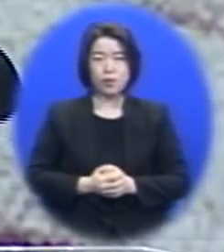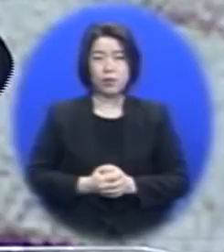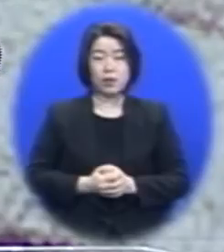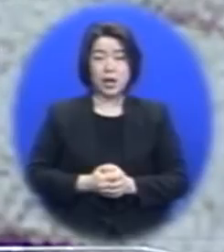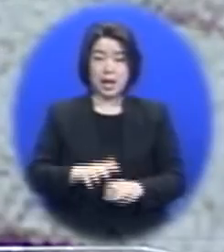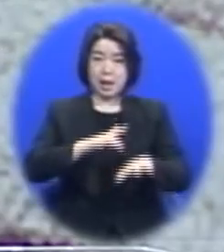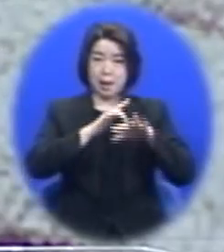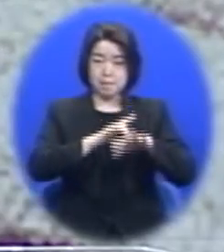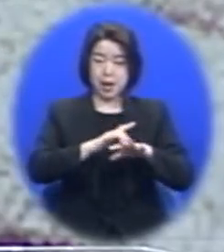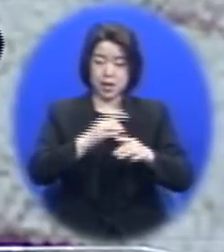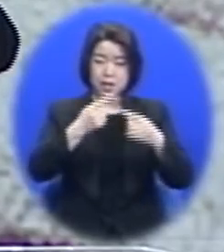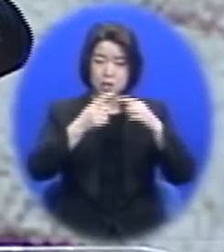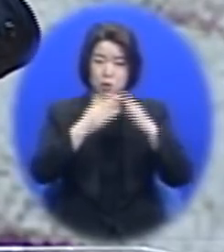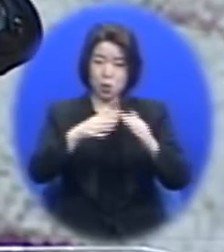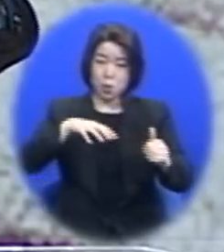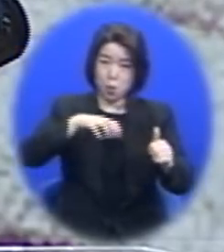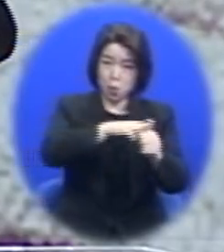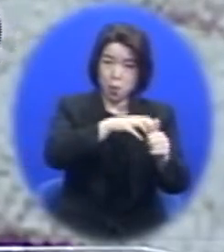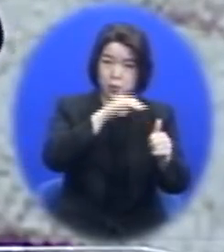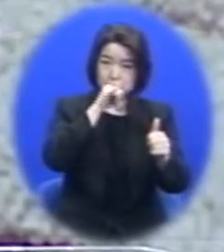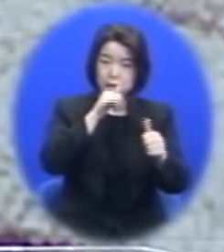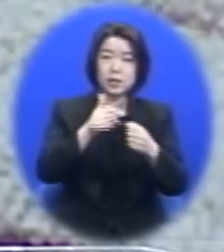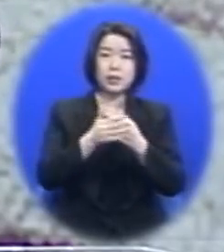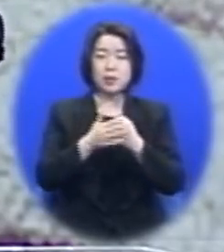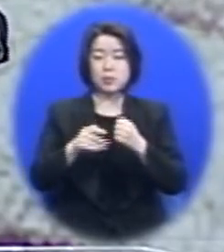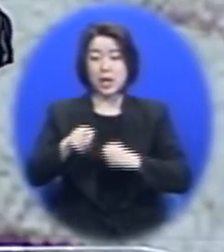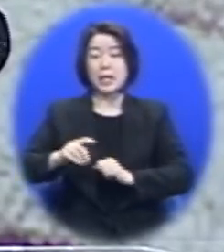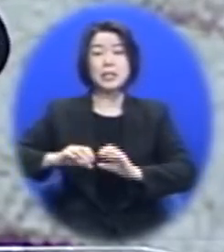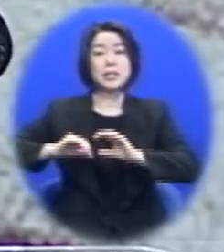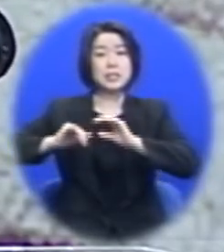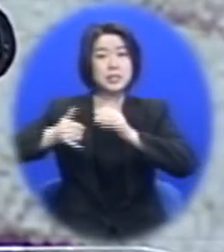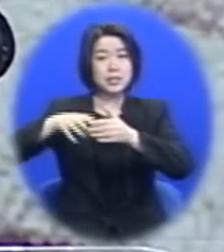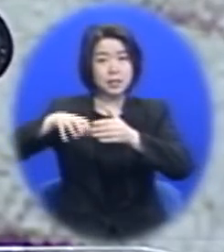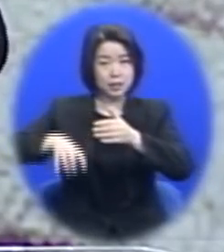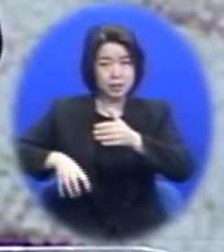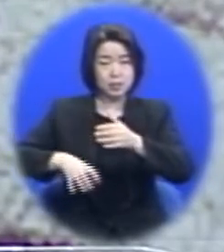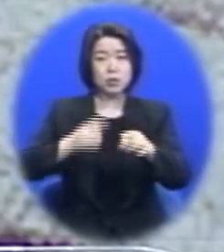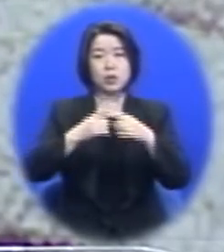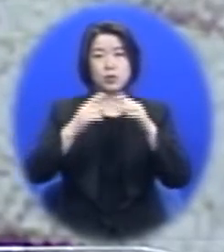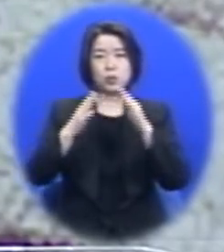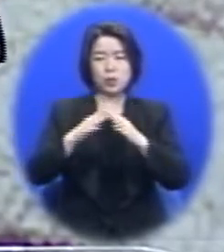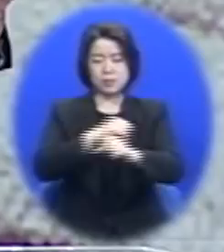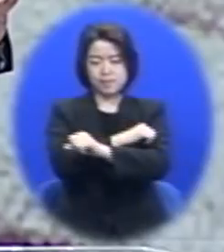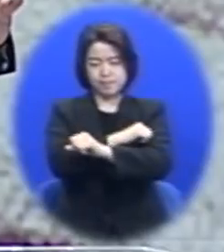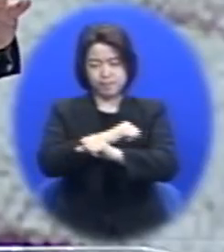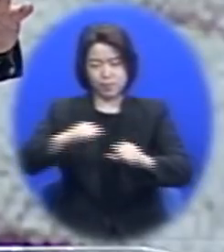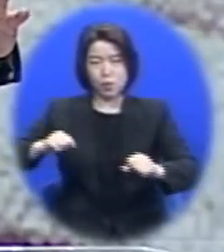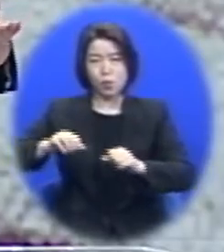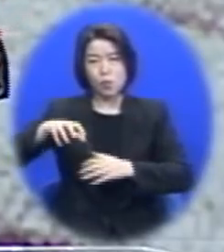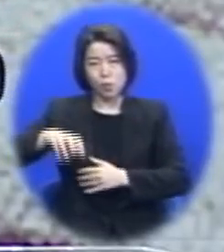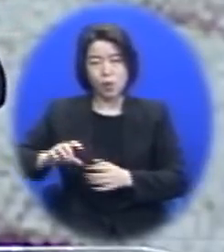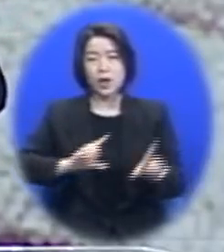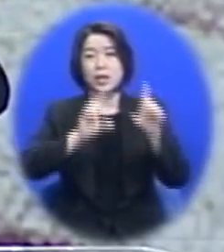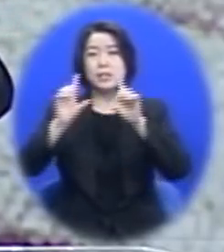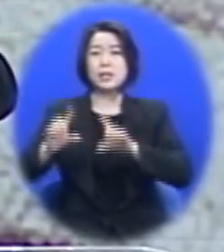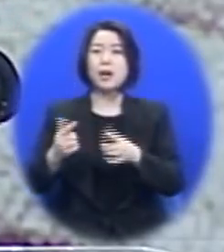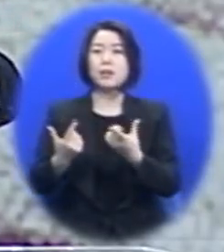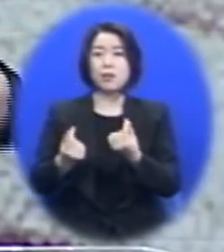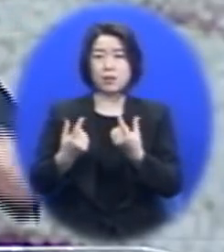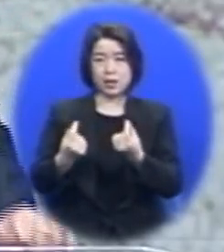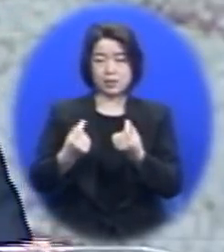마귀가 교회를 공격하기 때문에 이 세상에서 교회는 광야를 지나는 것 같은 그런